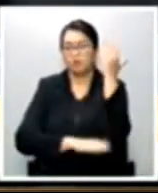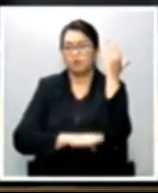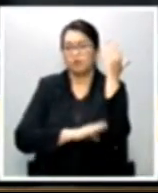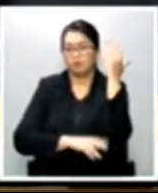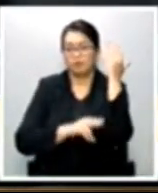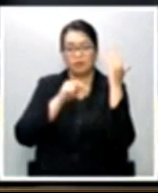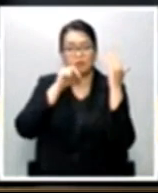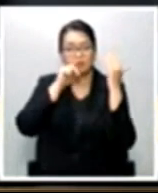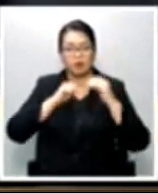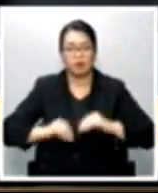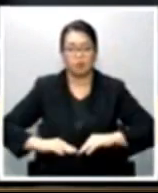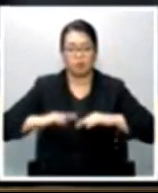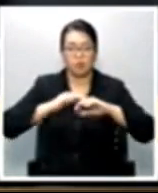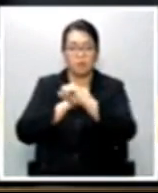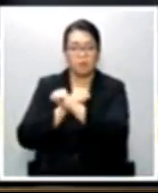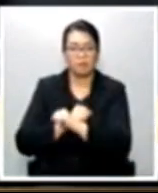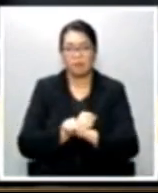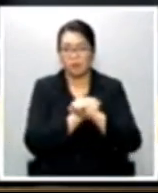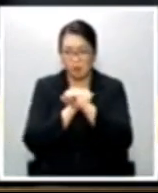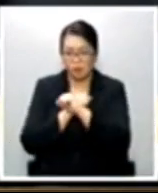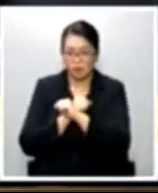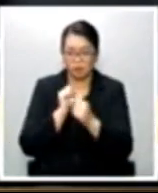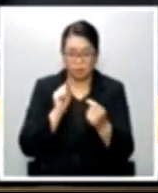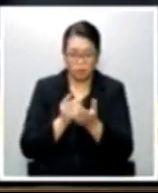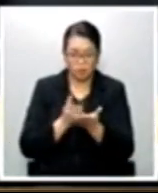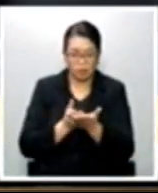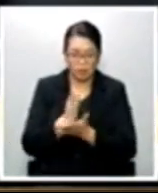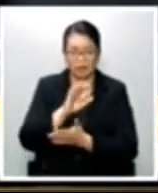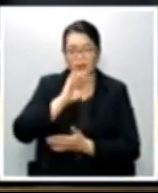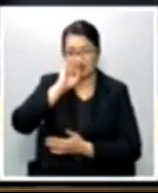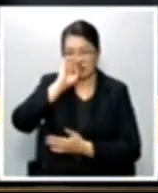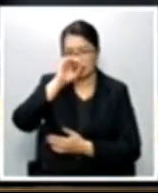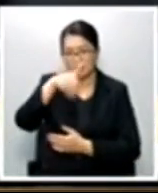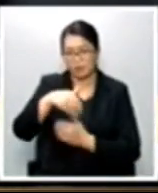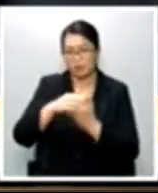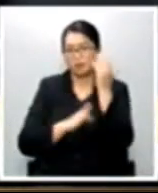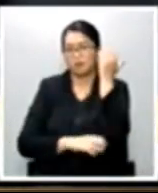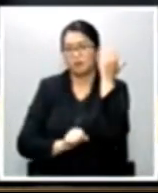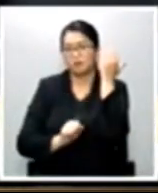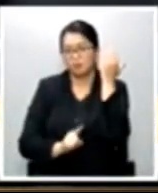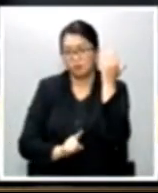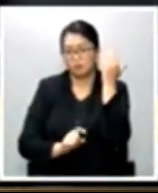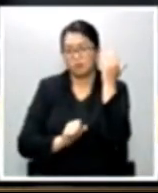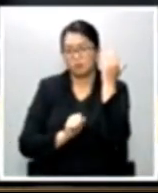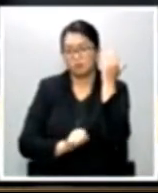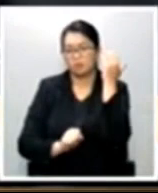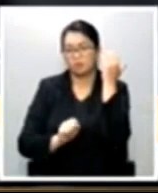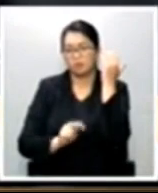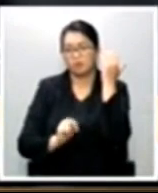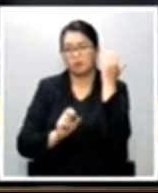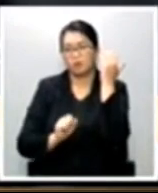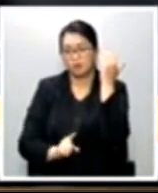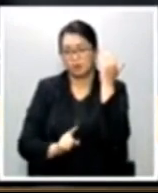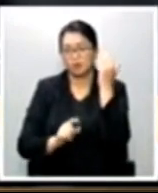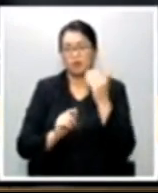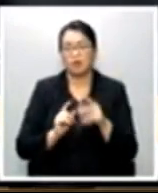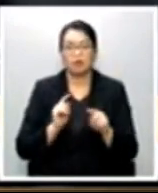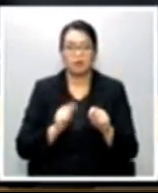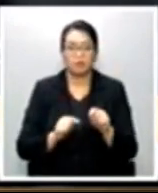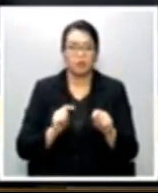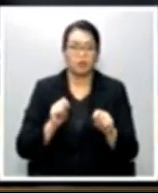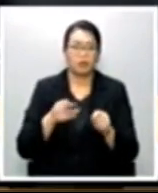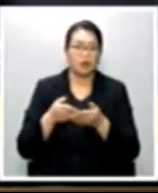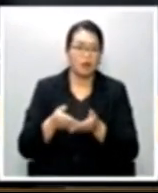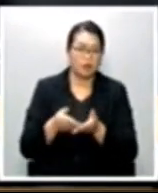ของพี่น้องชาวนครศรีธรรมราชโดยเฉพาะพี่น้องในเขตเทศบาลนครนครศรีธรรมราชอำเภอเมืองไม่ว่าจะเป็นตำบลท่